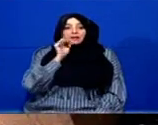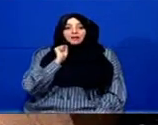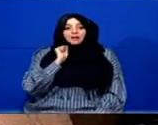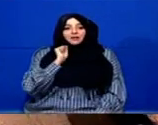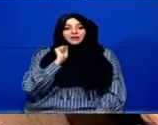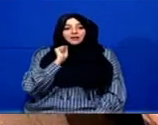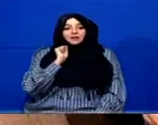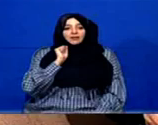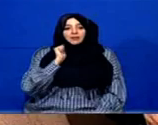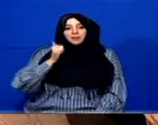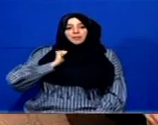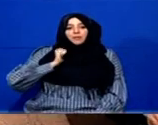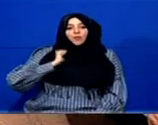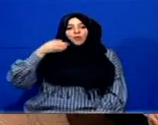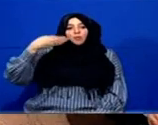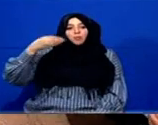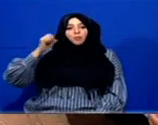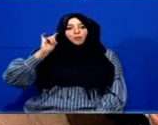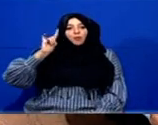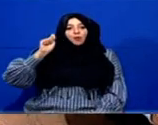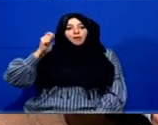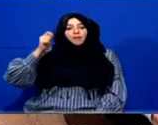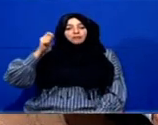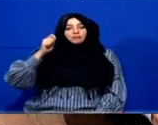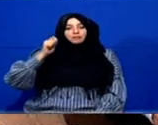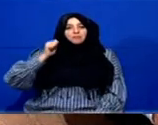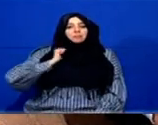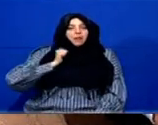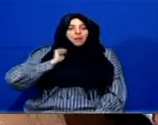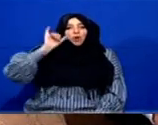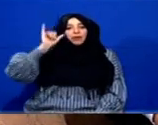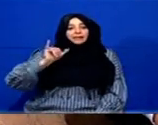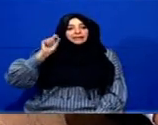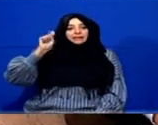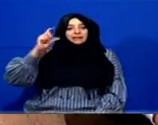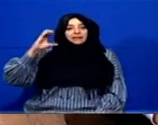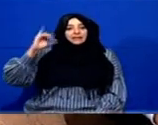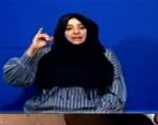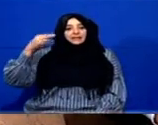الو محمد ياسين مرحبا بك